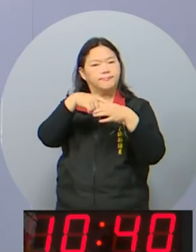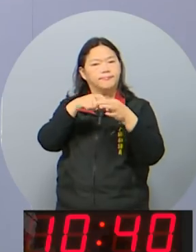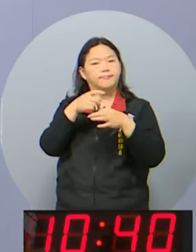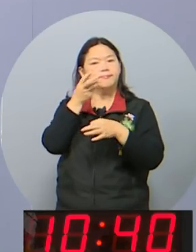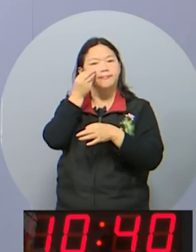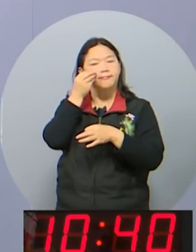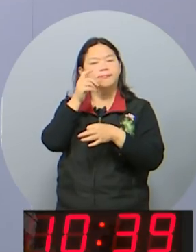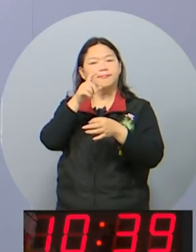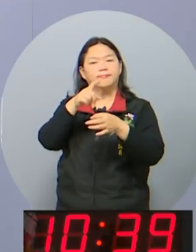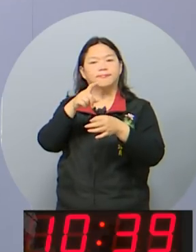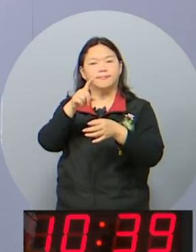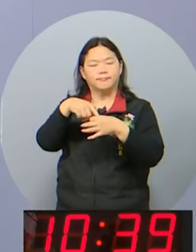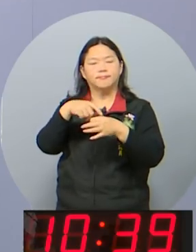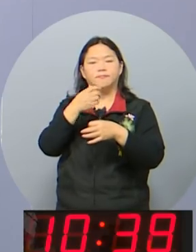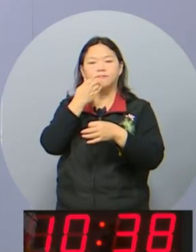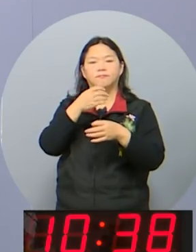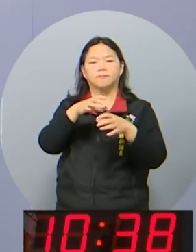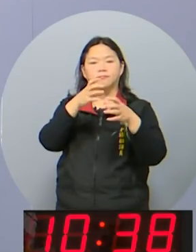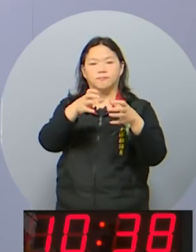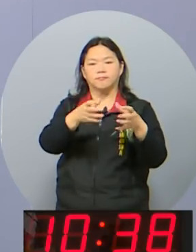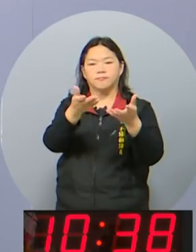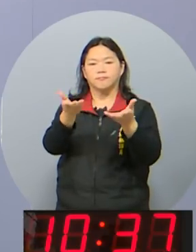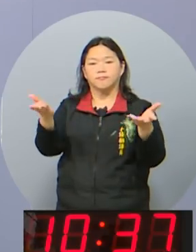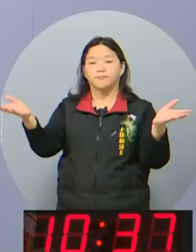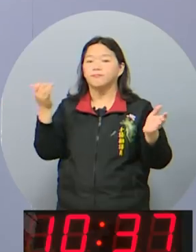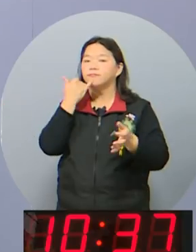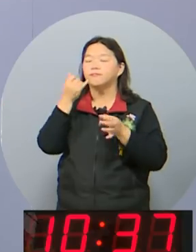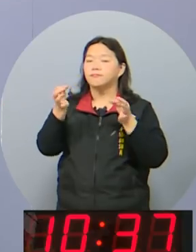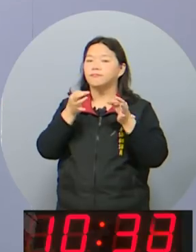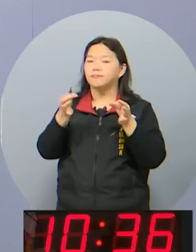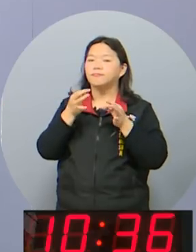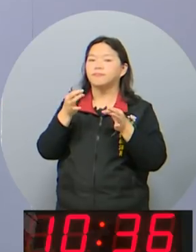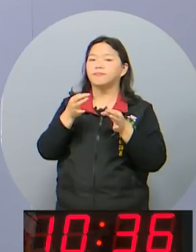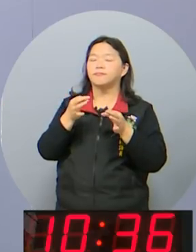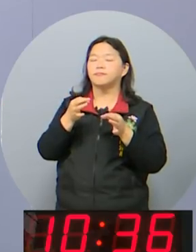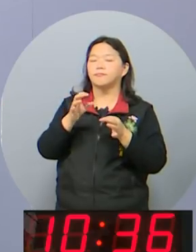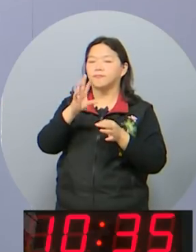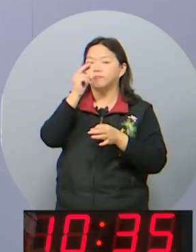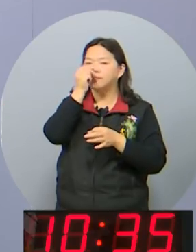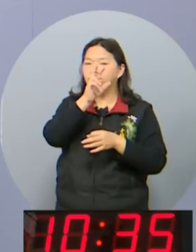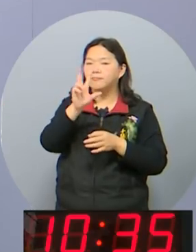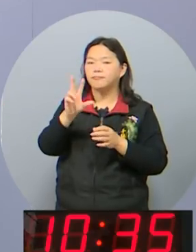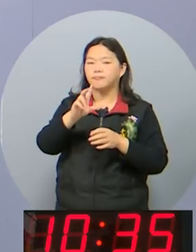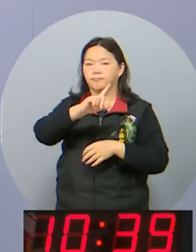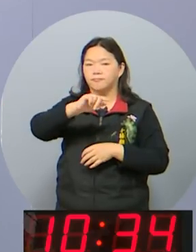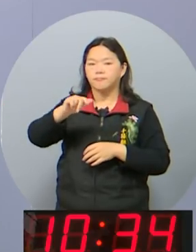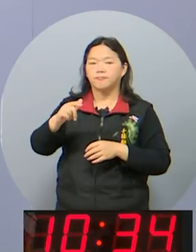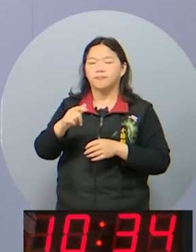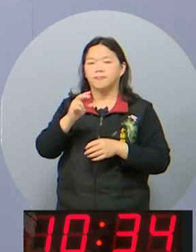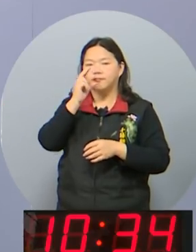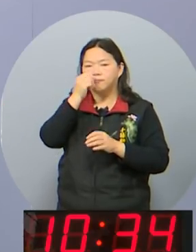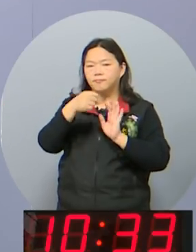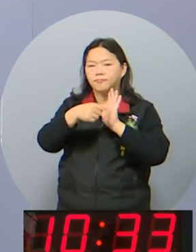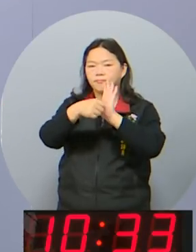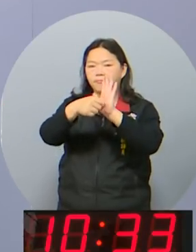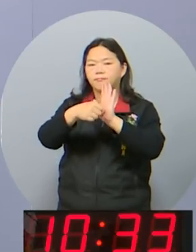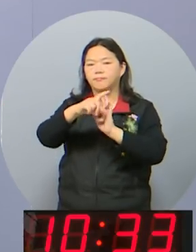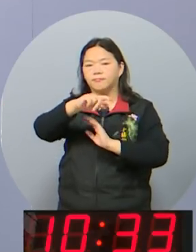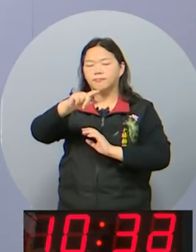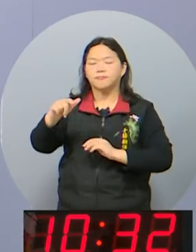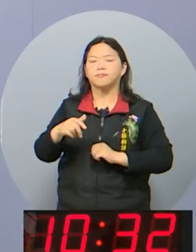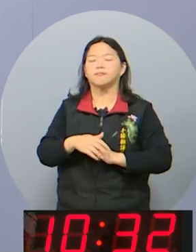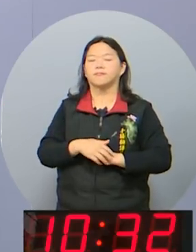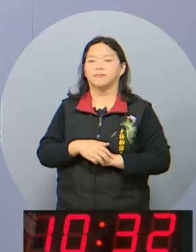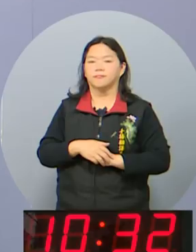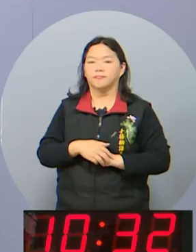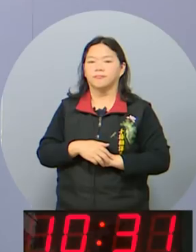除了设置摊贩，然后贩售一些在地的一些观光景点的一些零件这